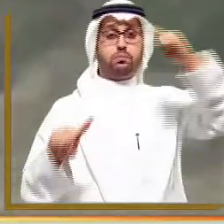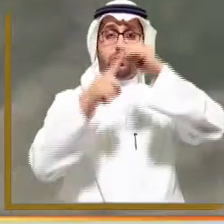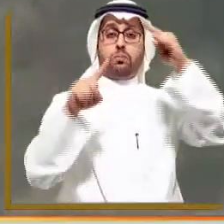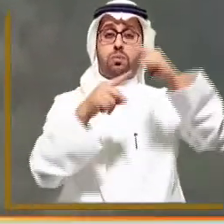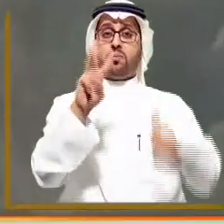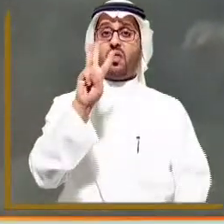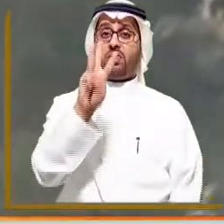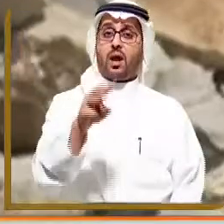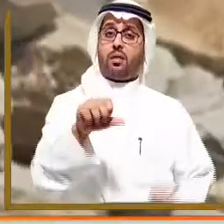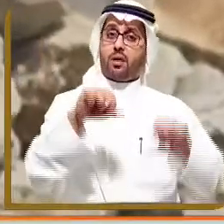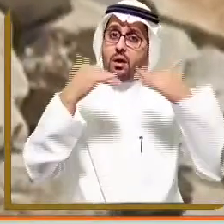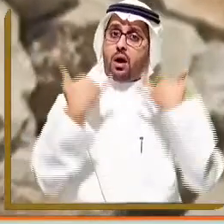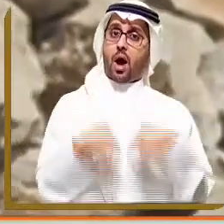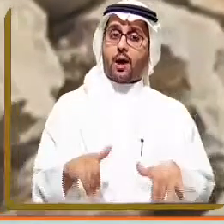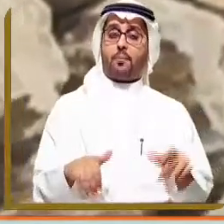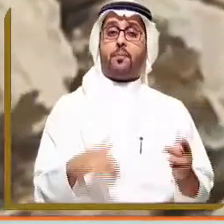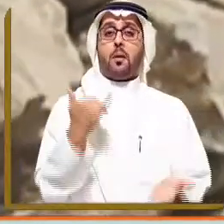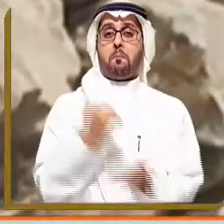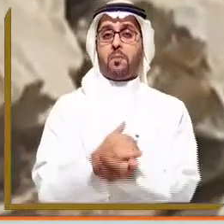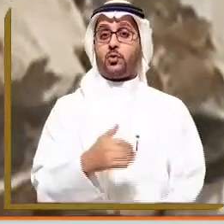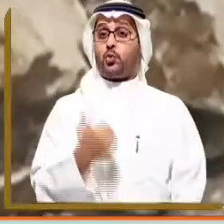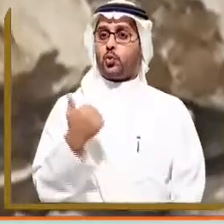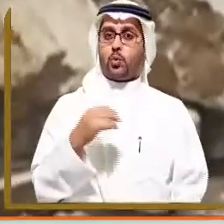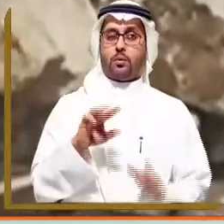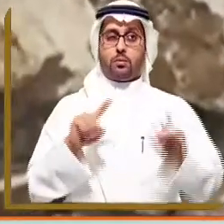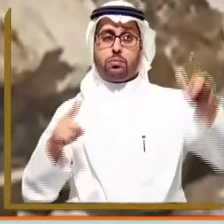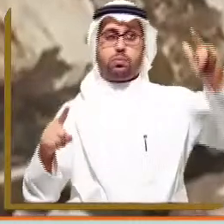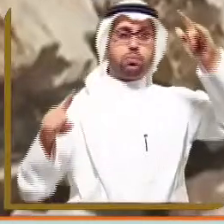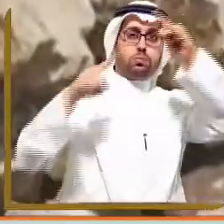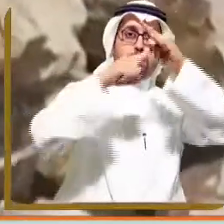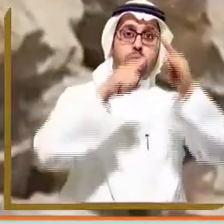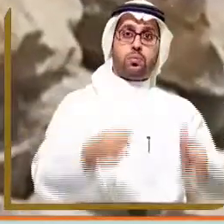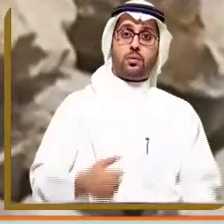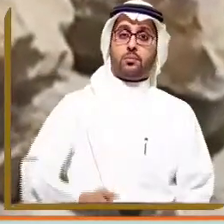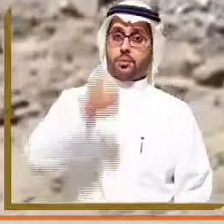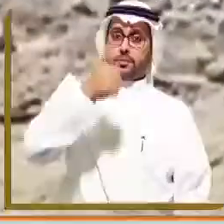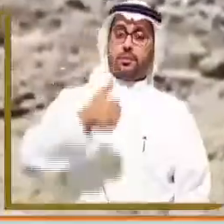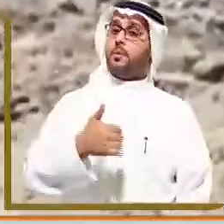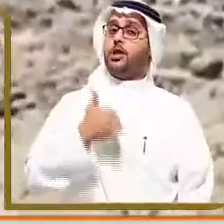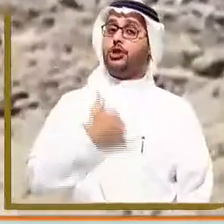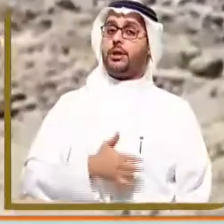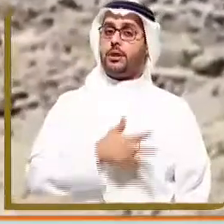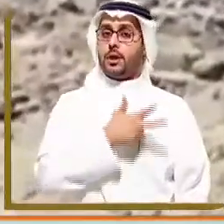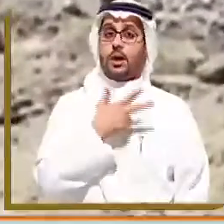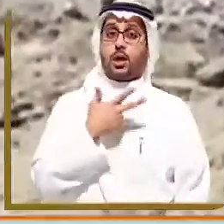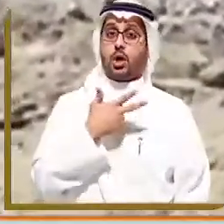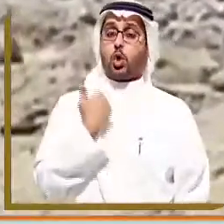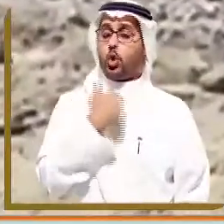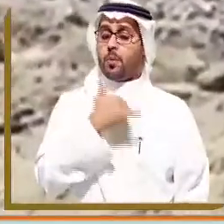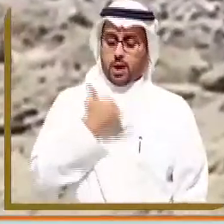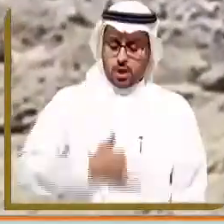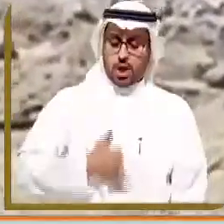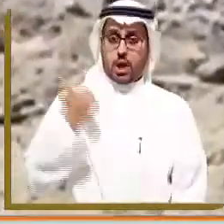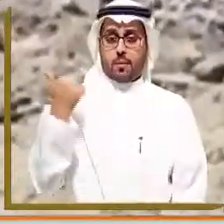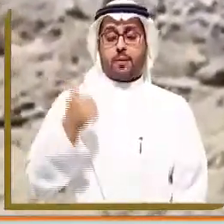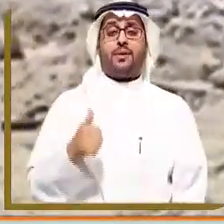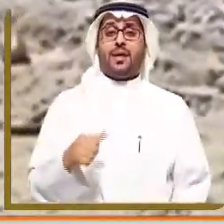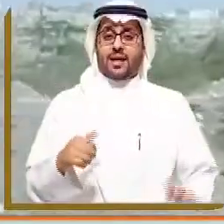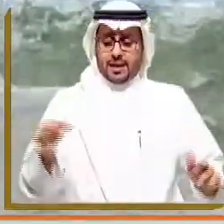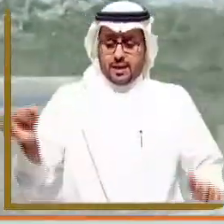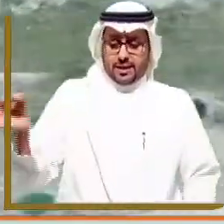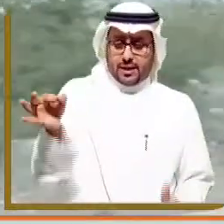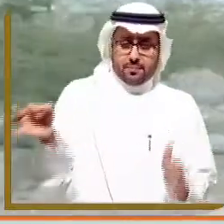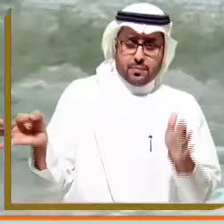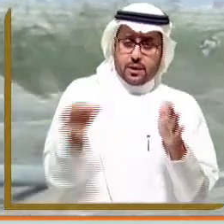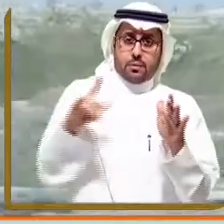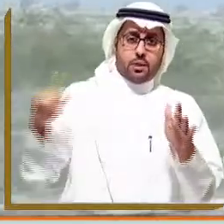في محافظتي مأرب وتعز، حيث صرحت المصادر أن دفاعات الجيش دمرت طائرتين مفخختين أثناء اقترابهما